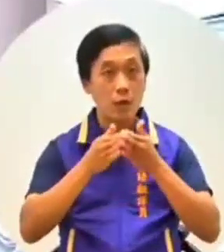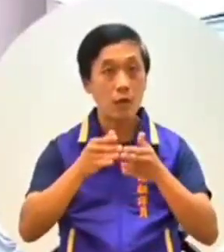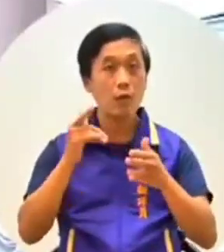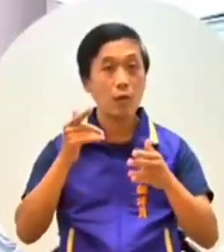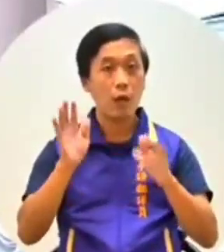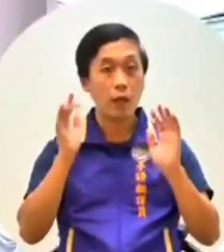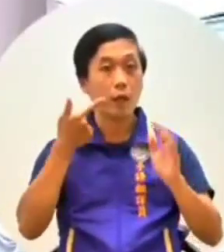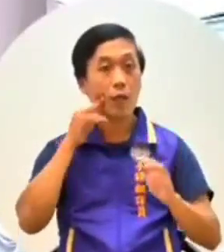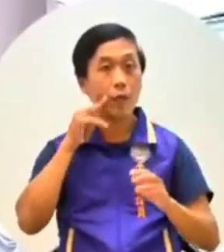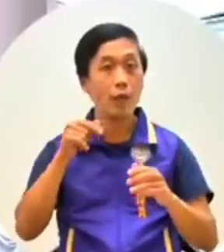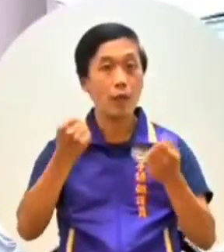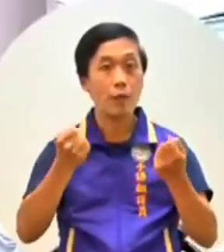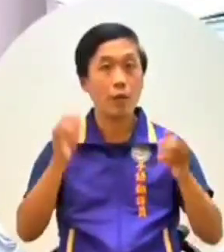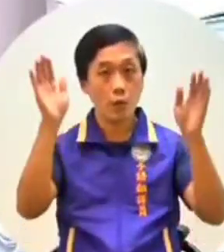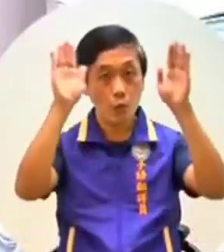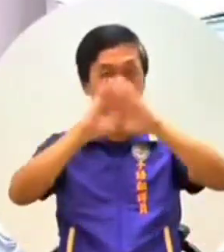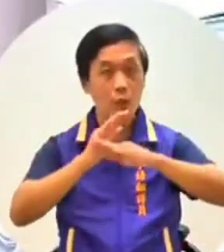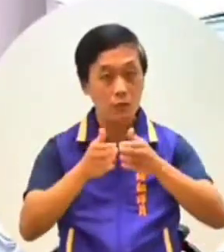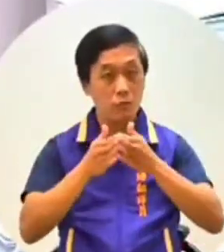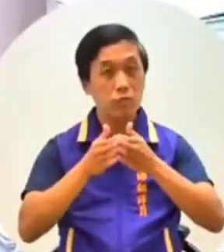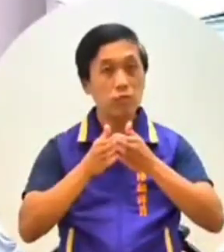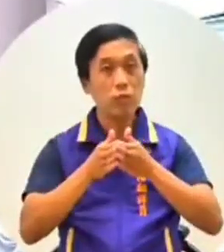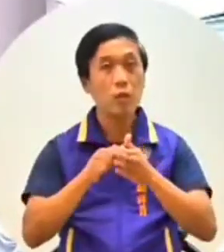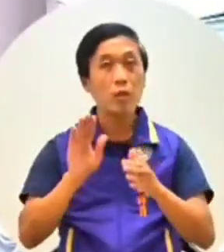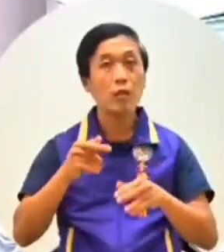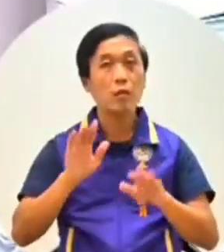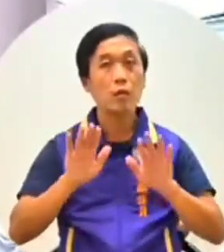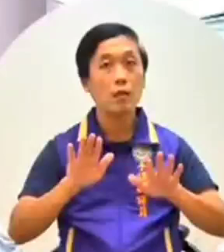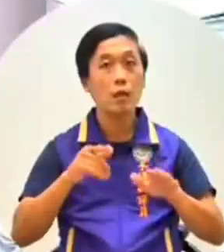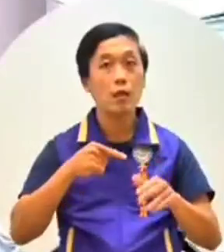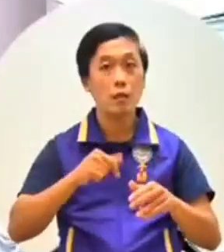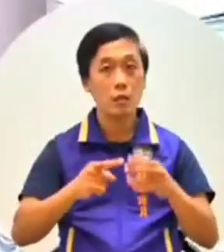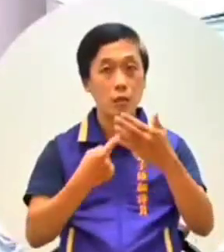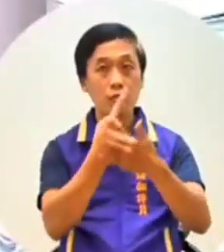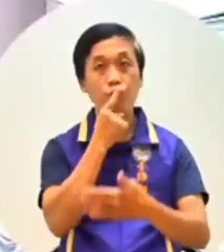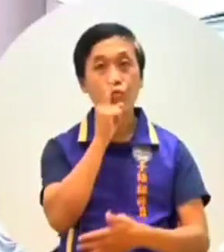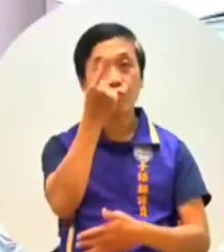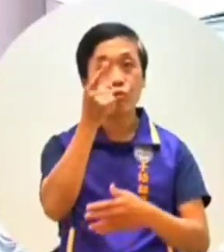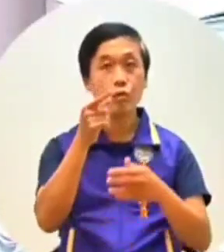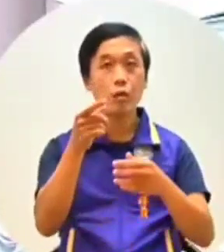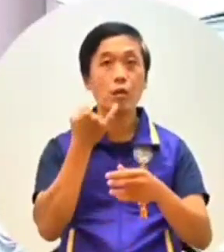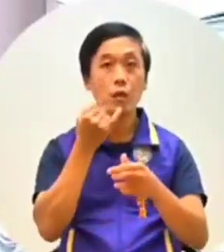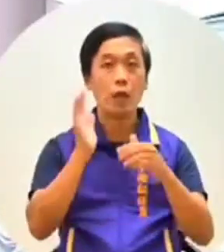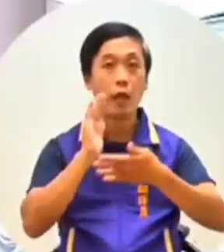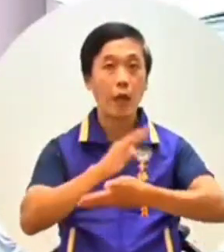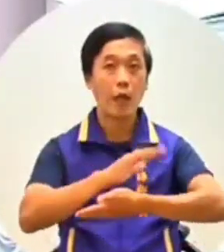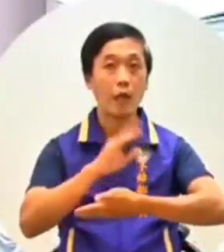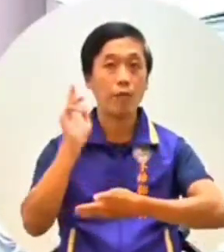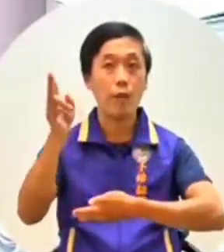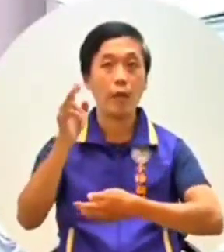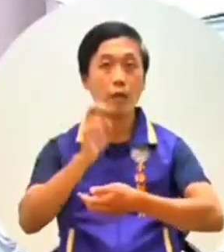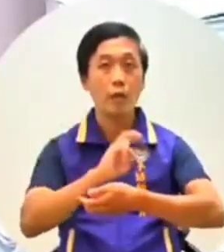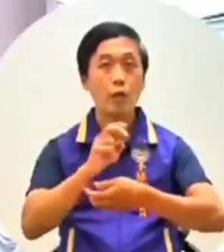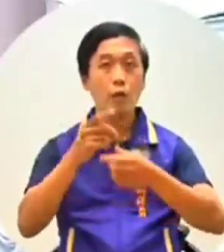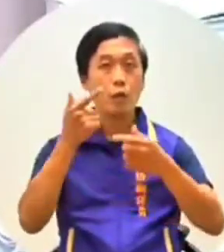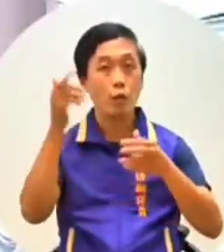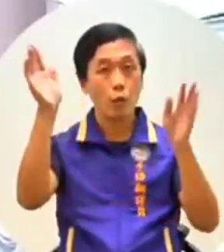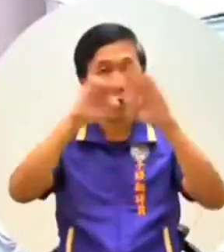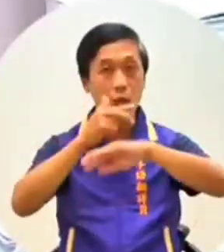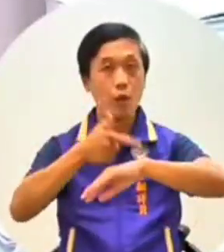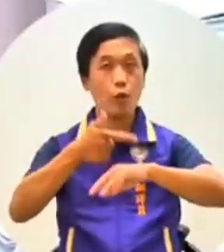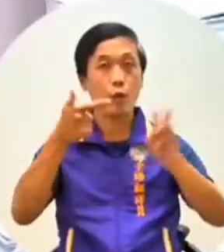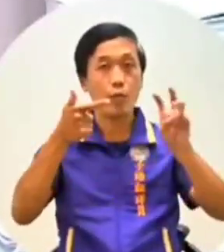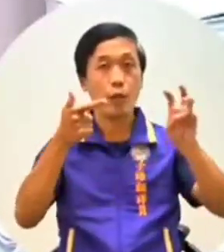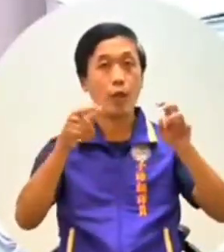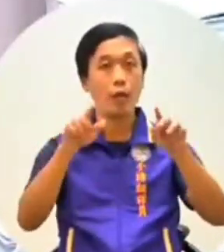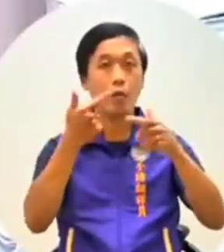他们大概都会在夜间比较有需求啦，但是我们现在只有一间可以临托到6:30而已，其他到假日啊也都没